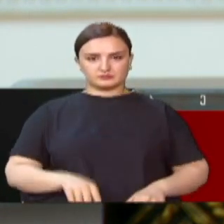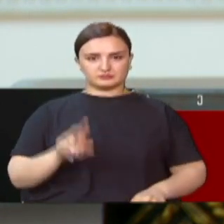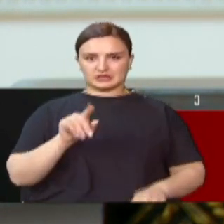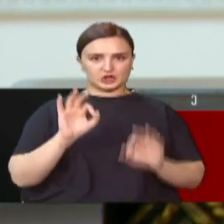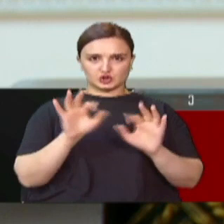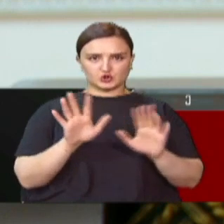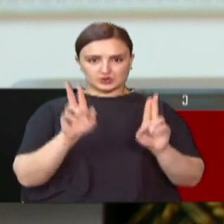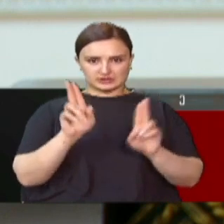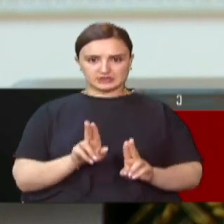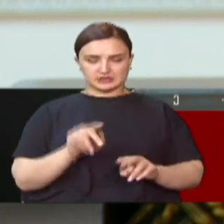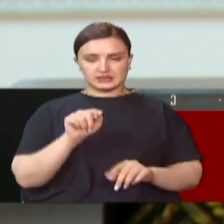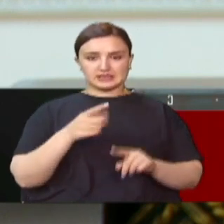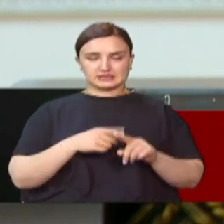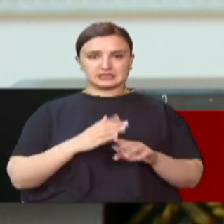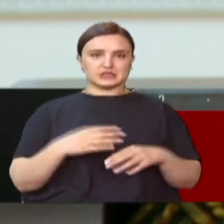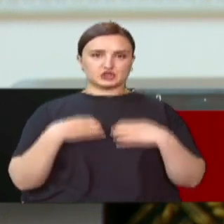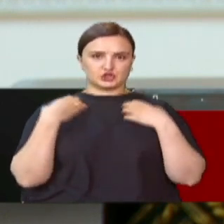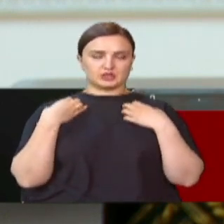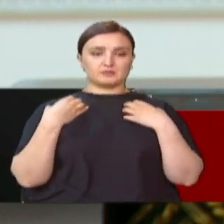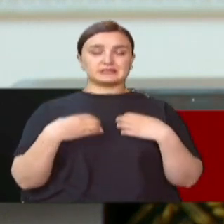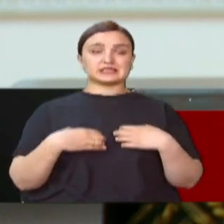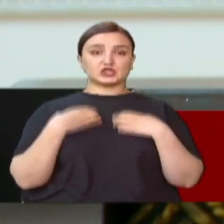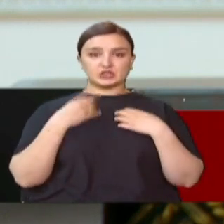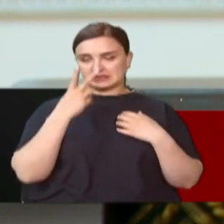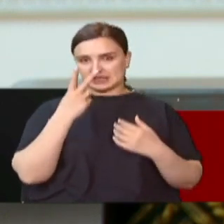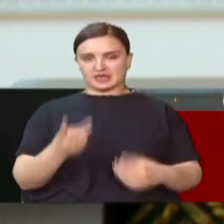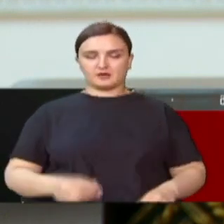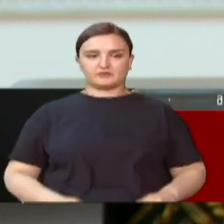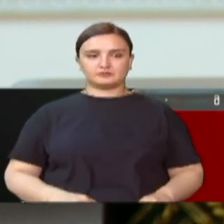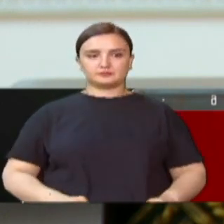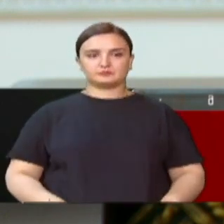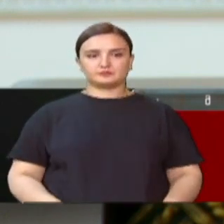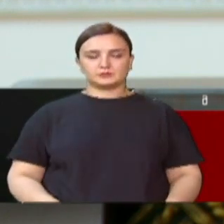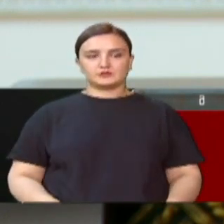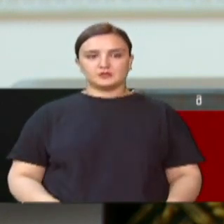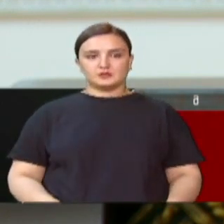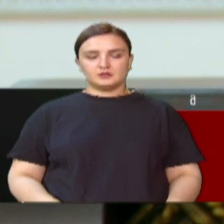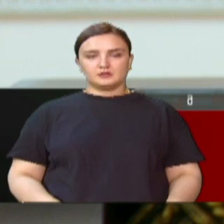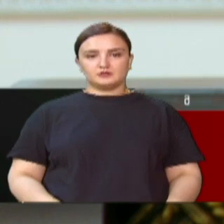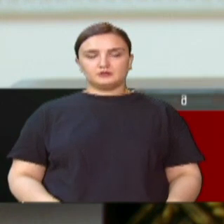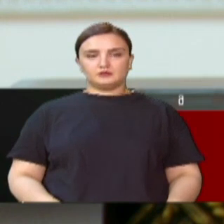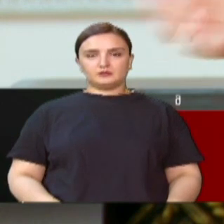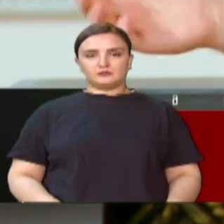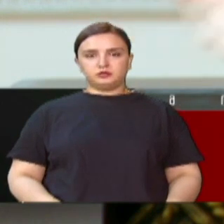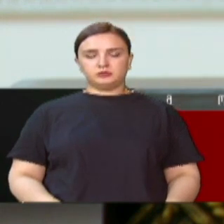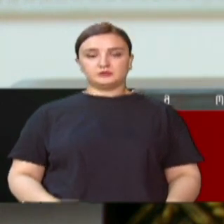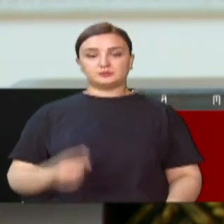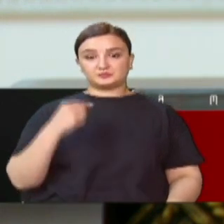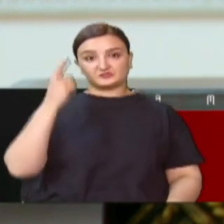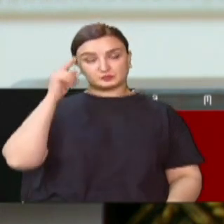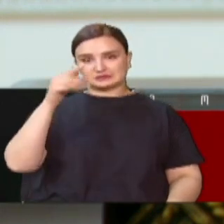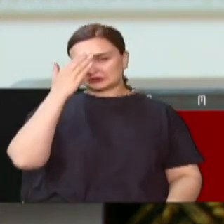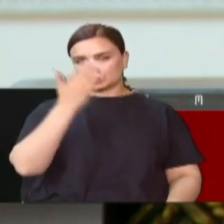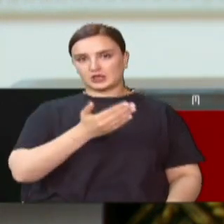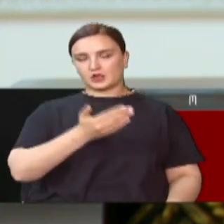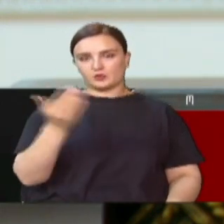seti. Esari amazrzare, esari sașineli să nahave, da me picroprom amas sazoga